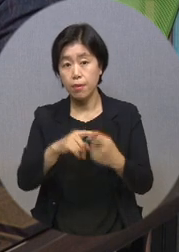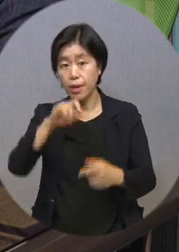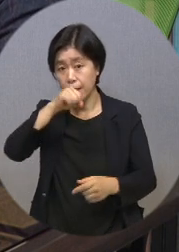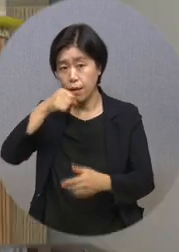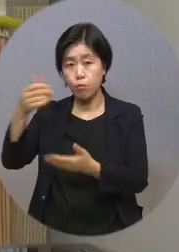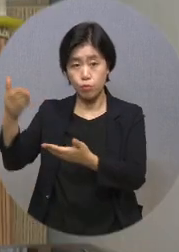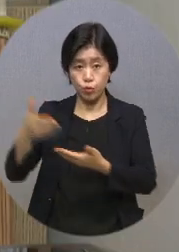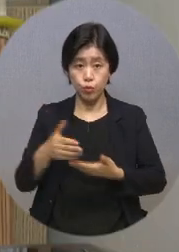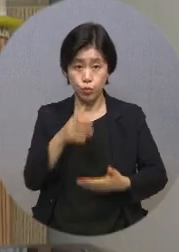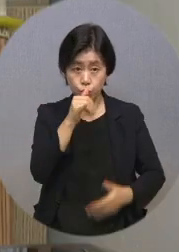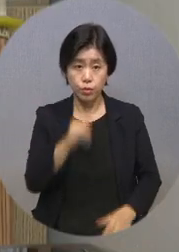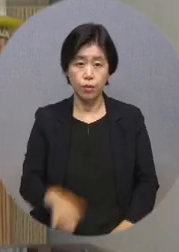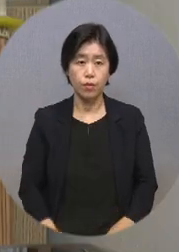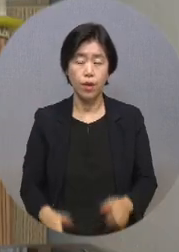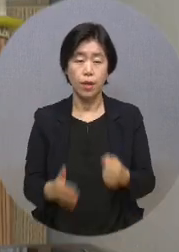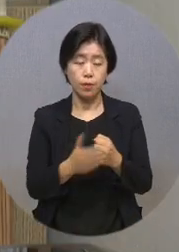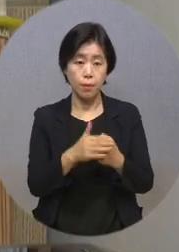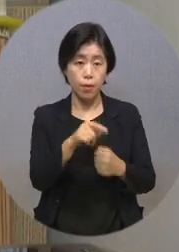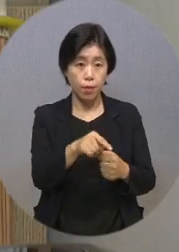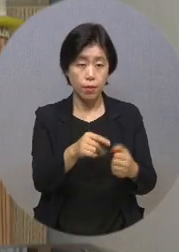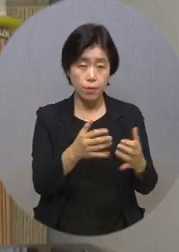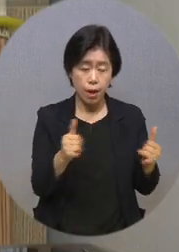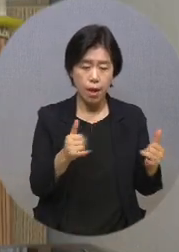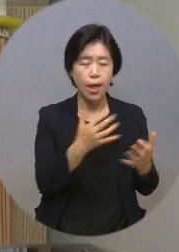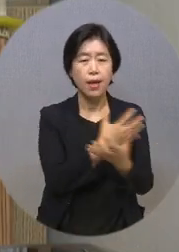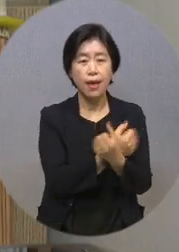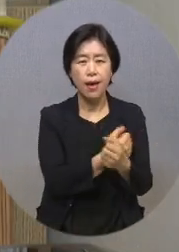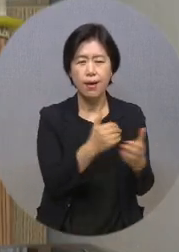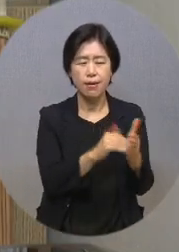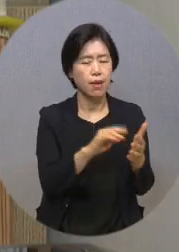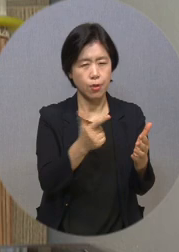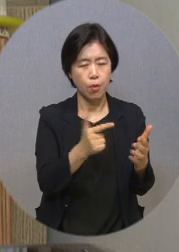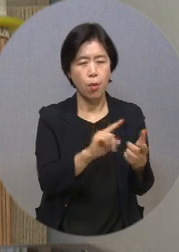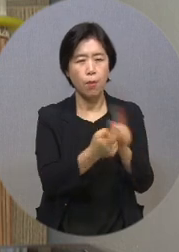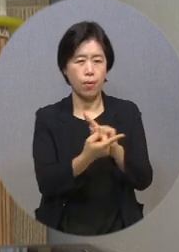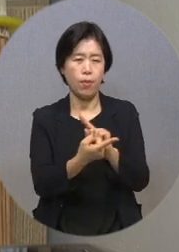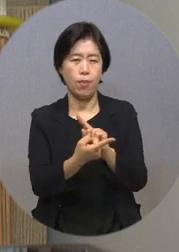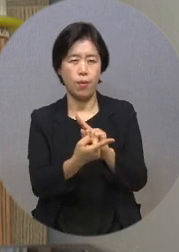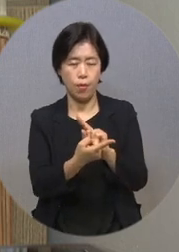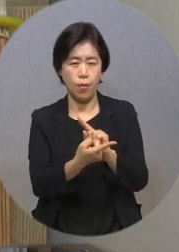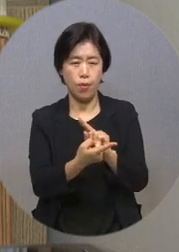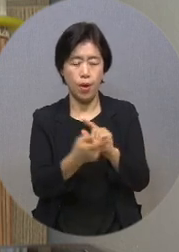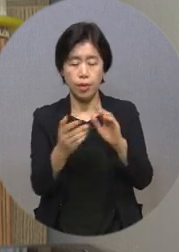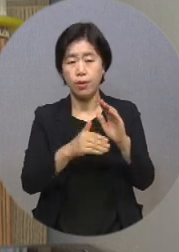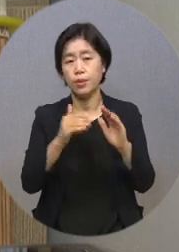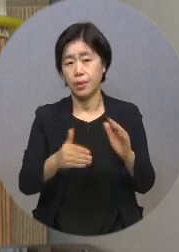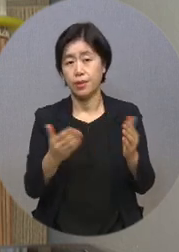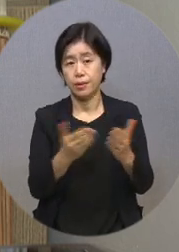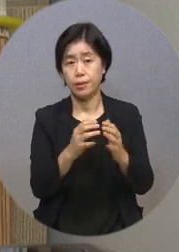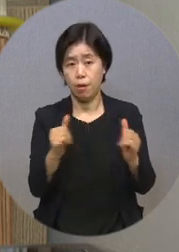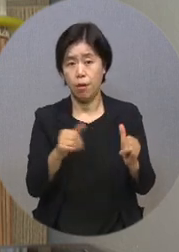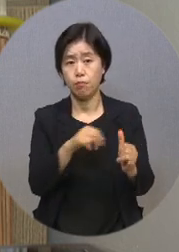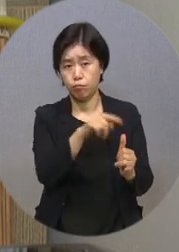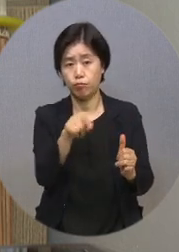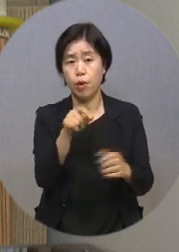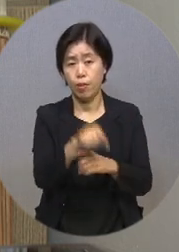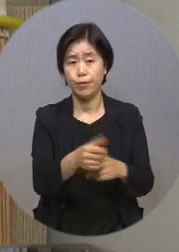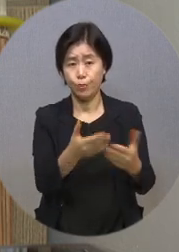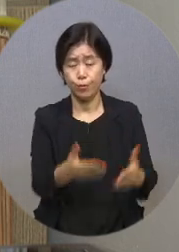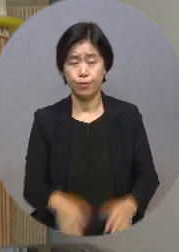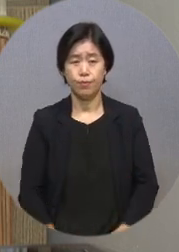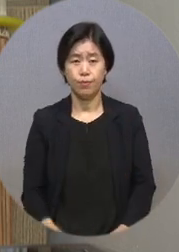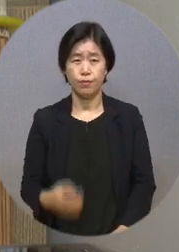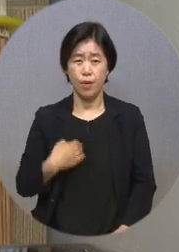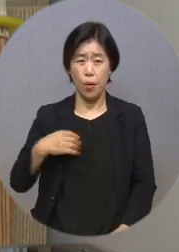만에 그 두 분 직원도 정규직화를 할 수가 있었습니다. 이 모든 게 저 혼자서는 할 수가 없는 일이었죠.